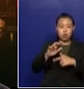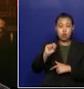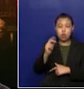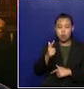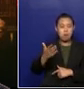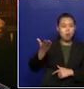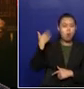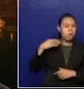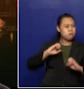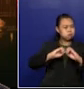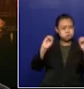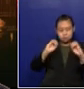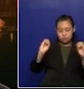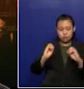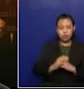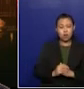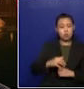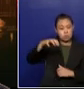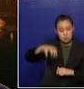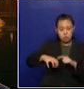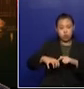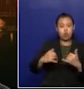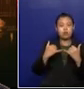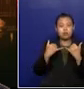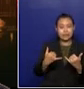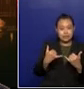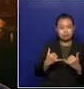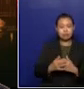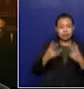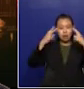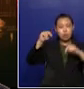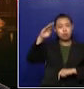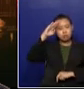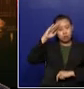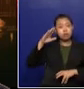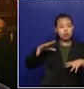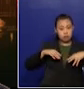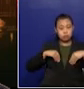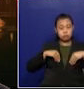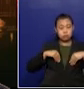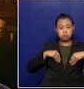นะฮะและมันมาเกิดในสมัยท่านเป็นนายกรัฐมนตรีท่านยอมได้ไงฮะเ